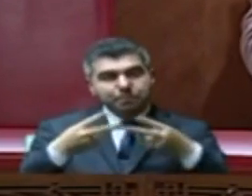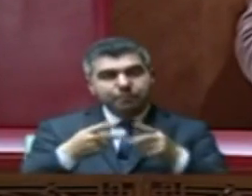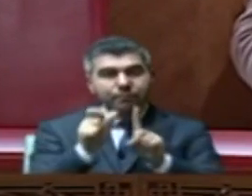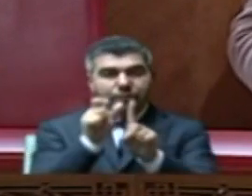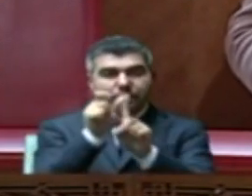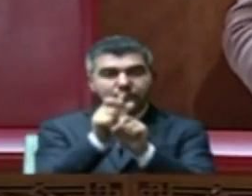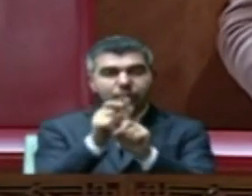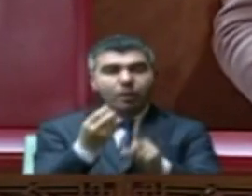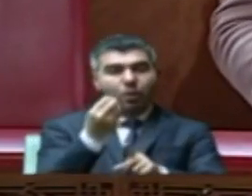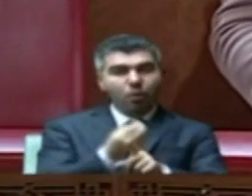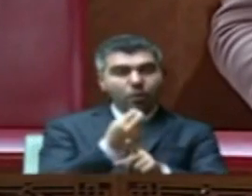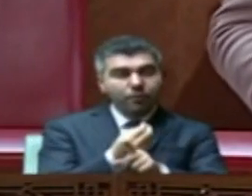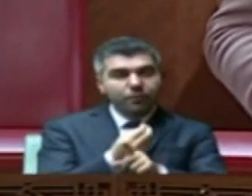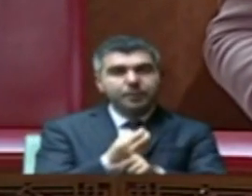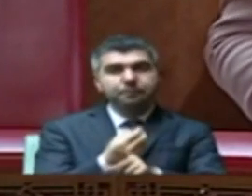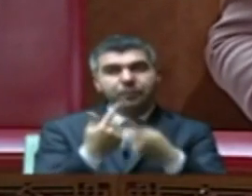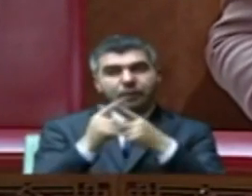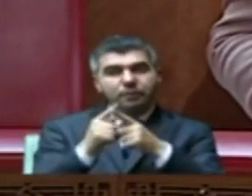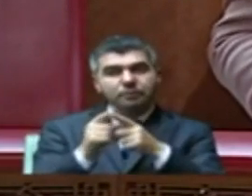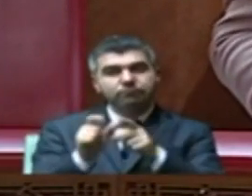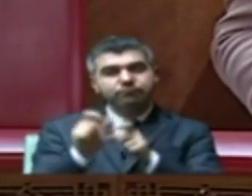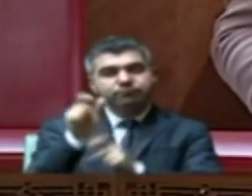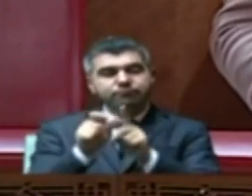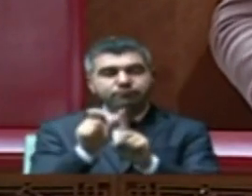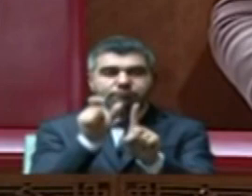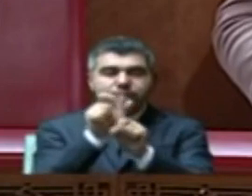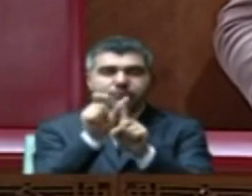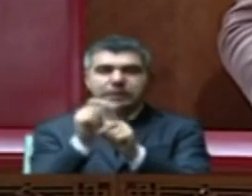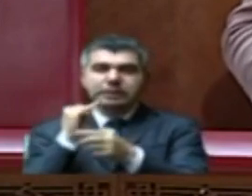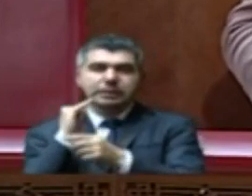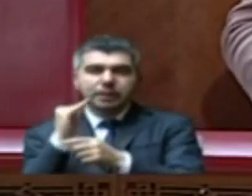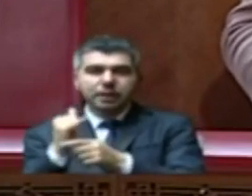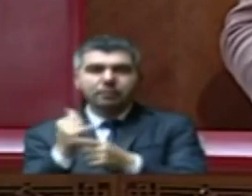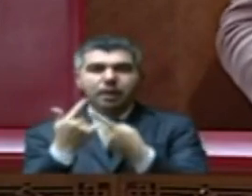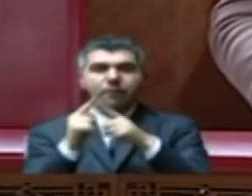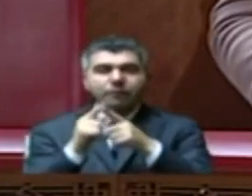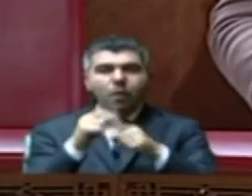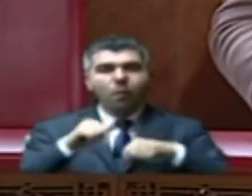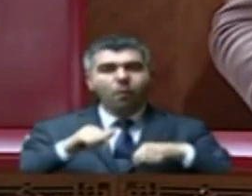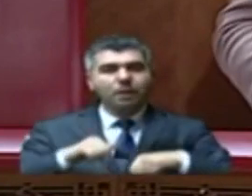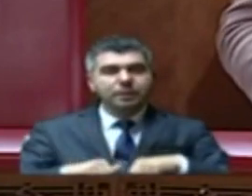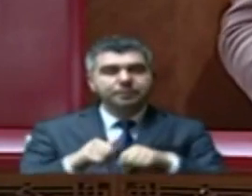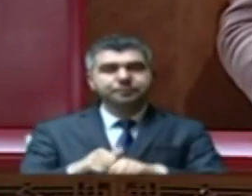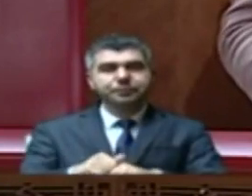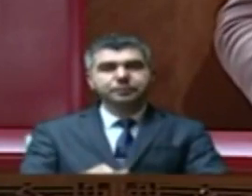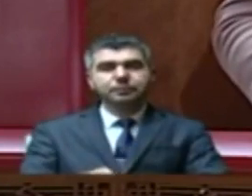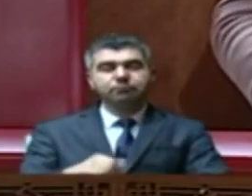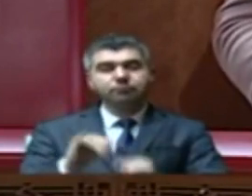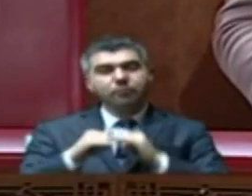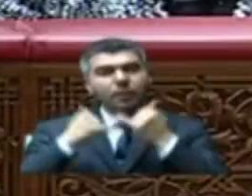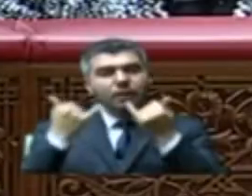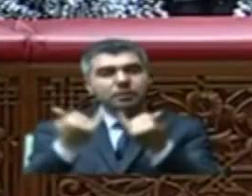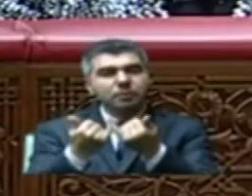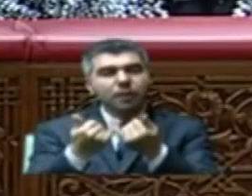اللي هي عندها مخطط، اللي هي عندها آليات ديال التتبع من بينها الجنبي الوزارية، اللي انعقدت أكثر